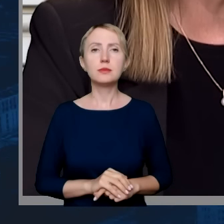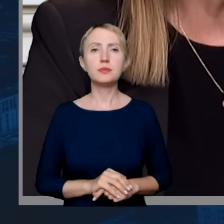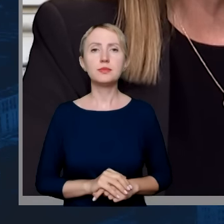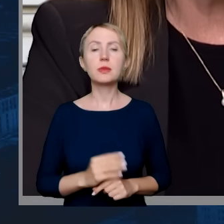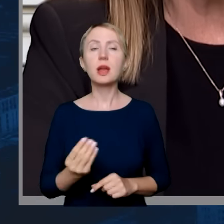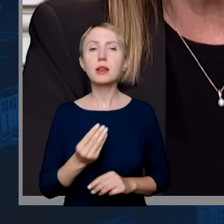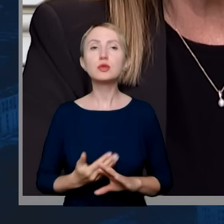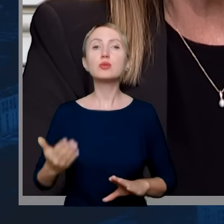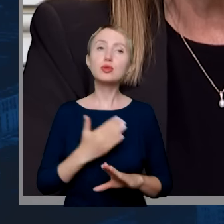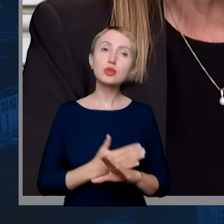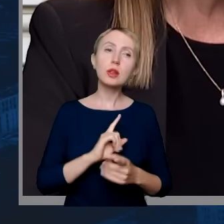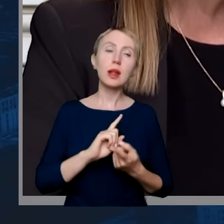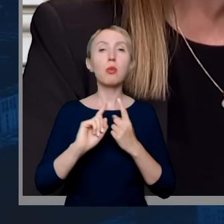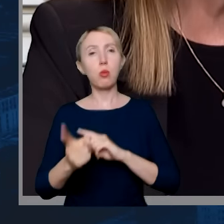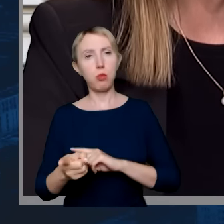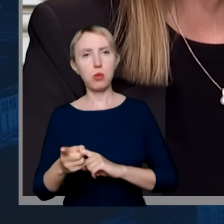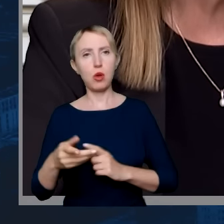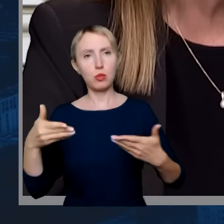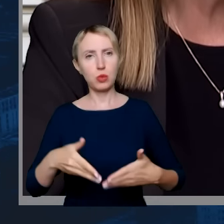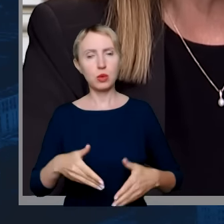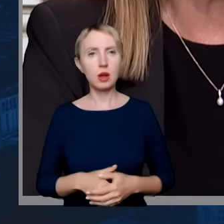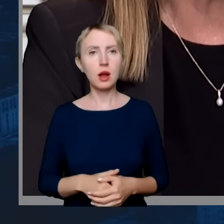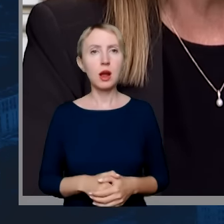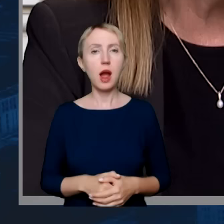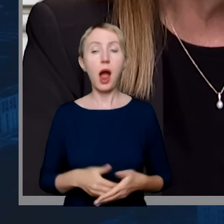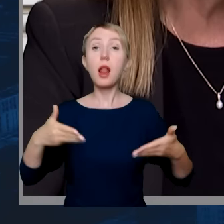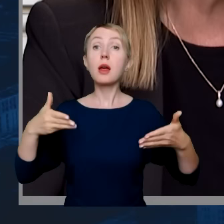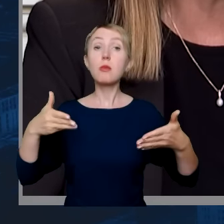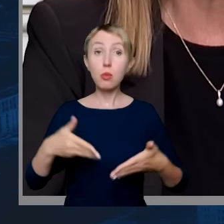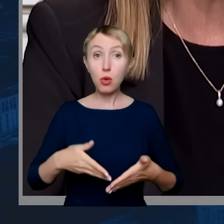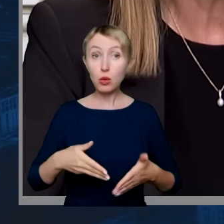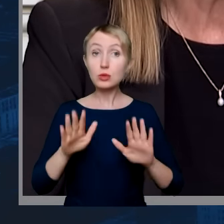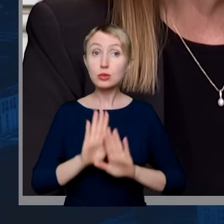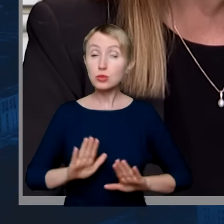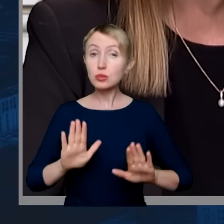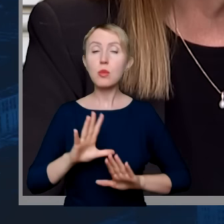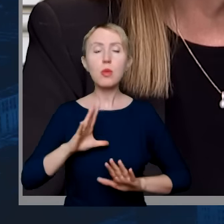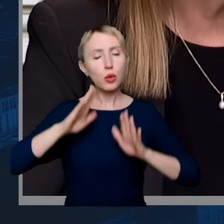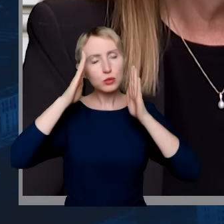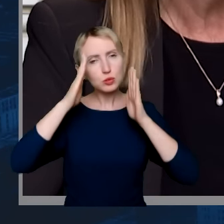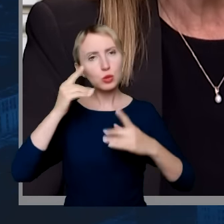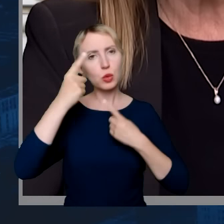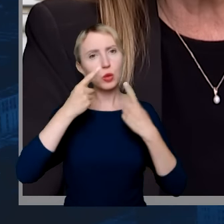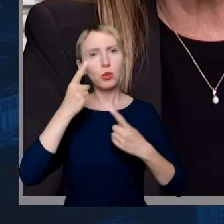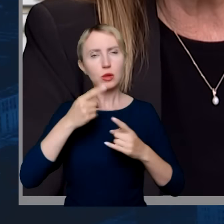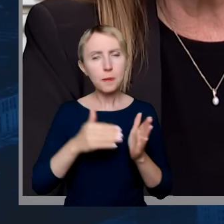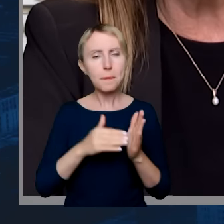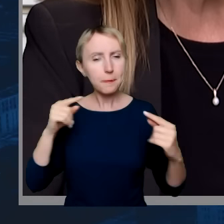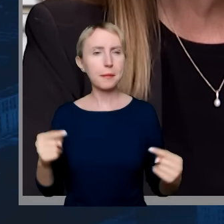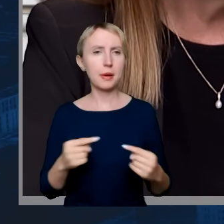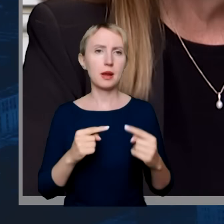jeszcze przed albo po uroczystościach. Natomiast same uroczystości były naprawdę w skupieniu tak jak trzeba.